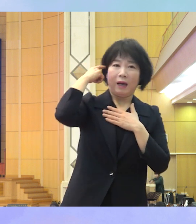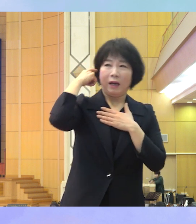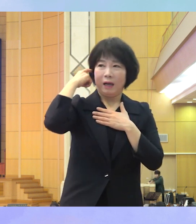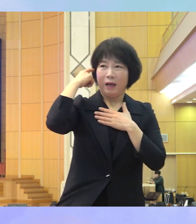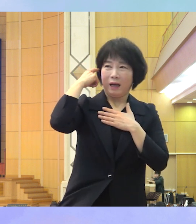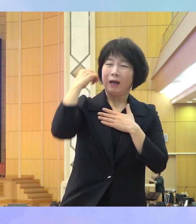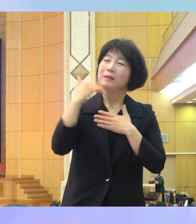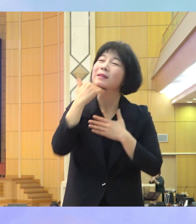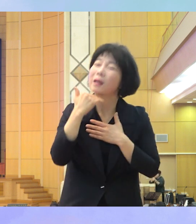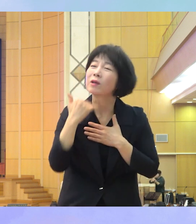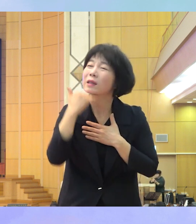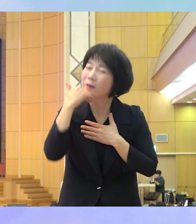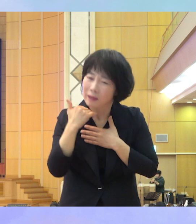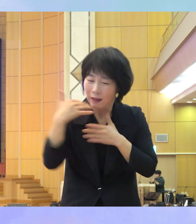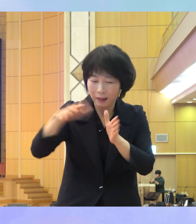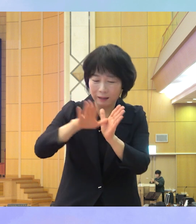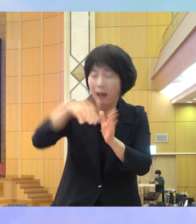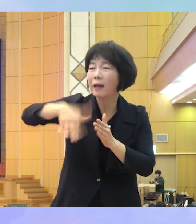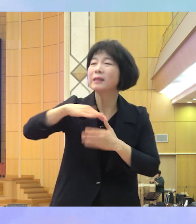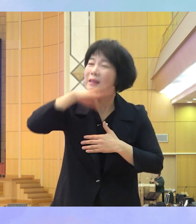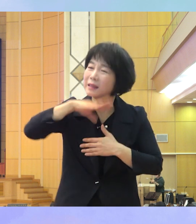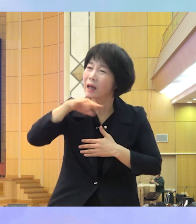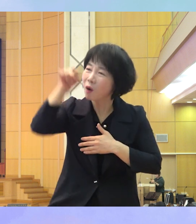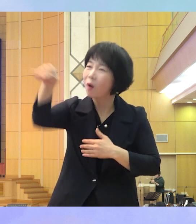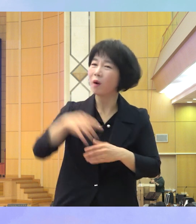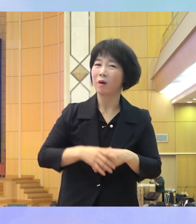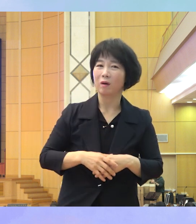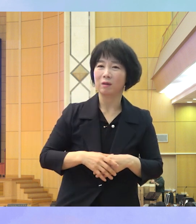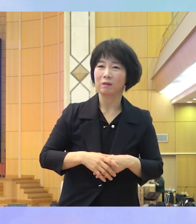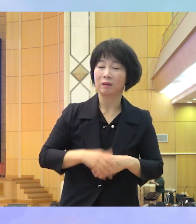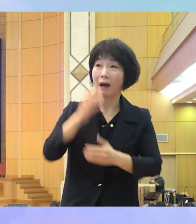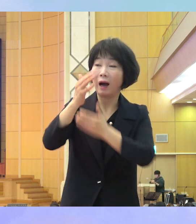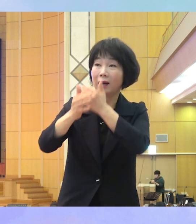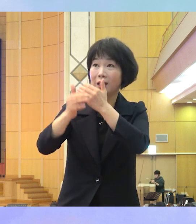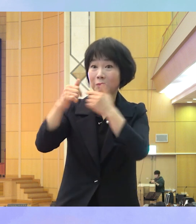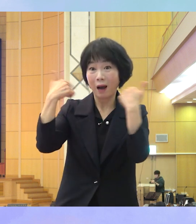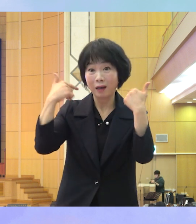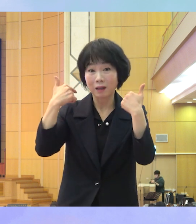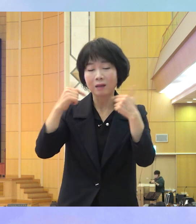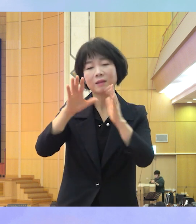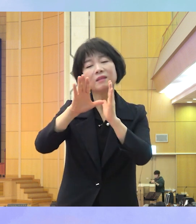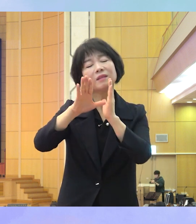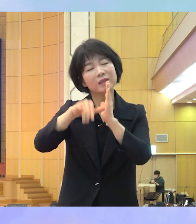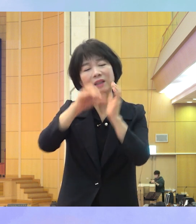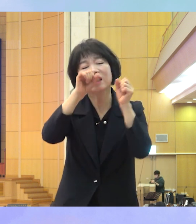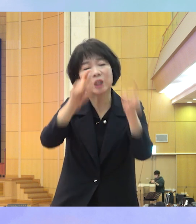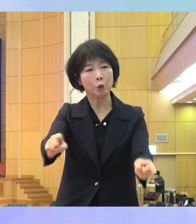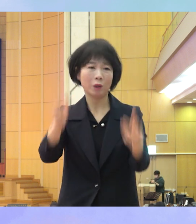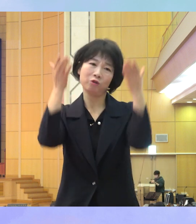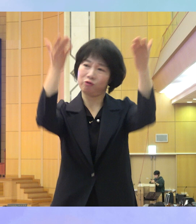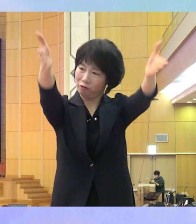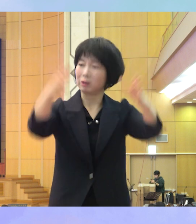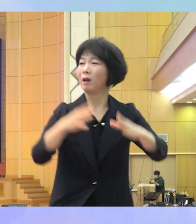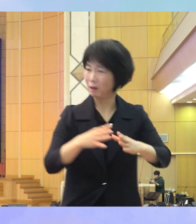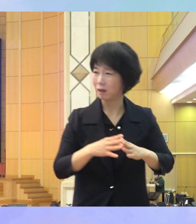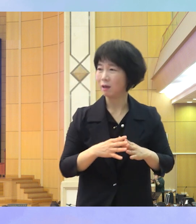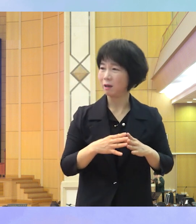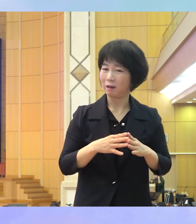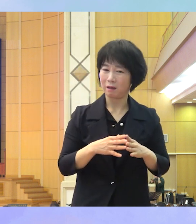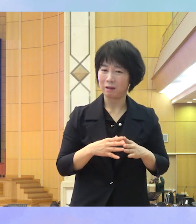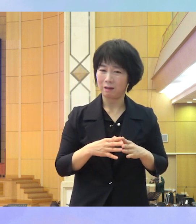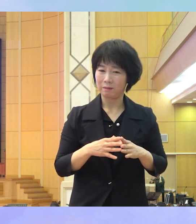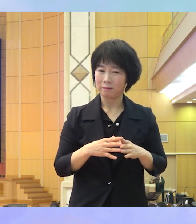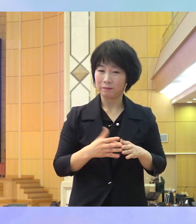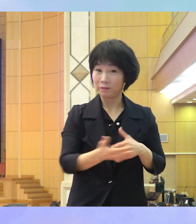하나님은 때가 있느니라. 때가 있느니라. 주님께서 우리는 환경을 보거나